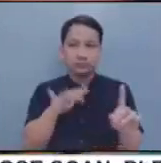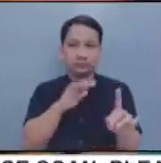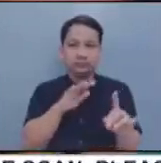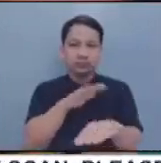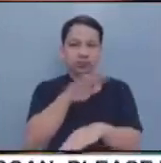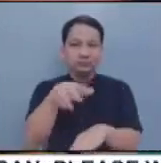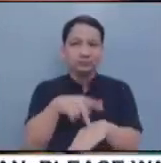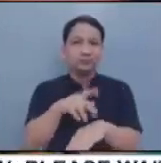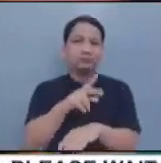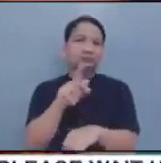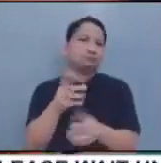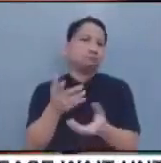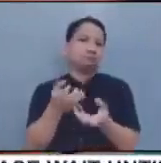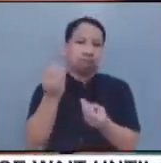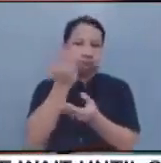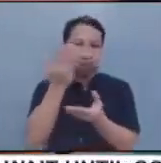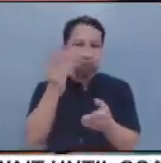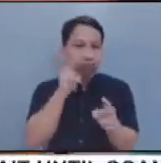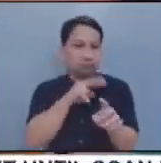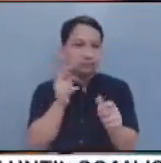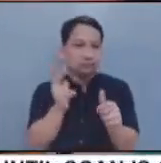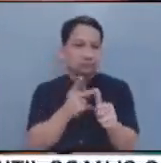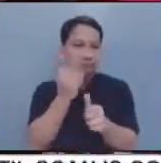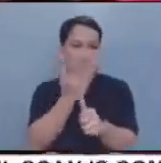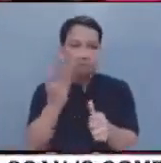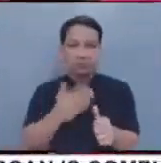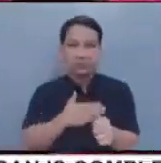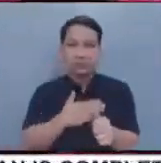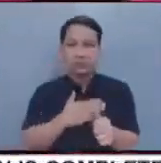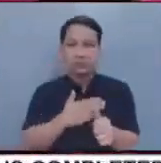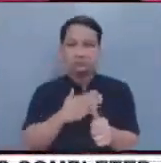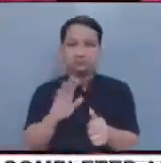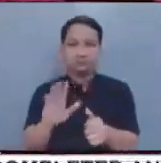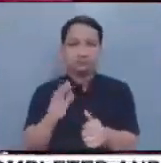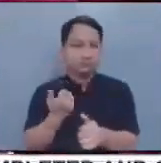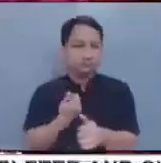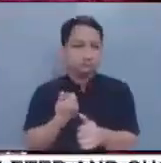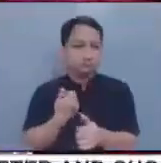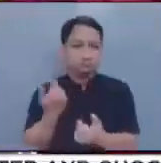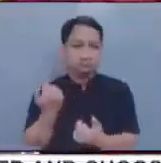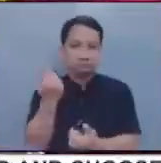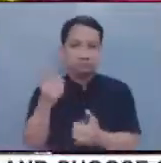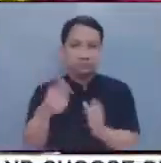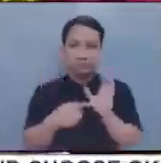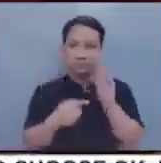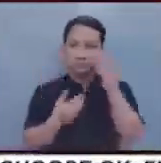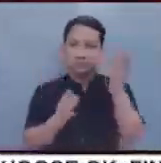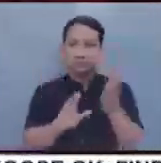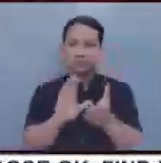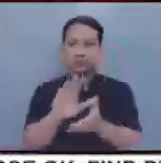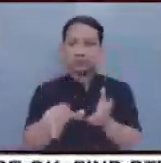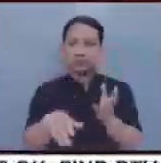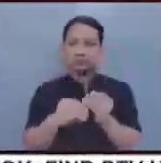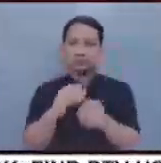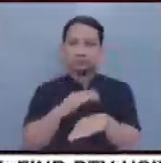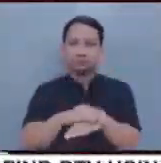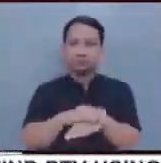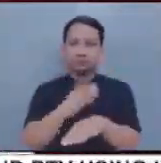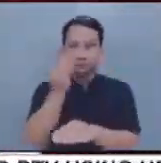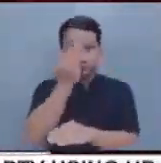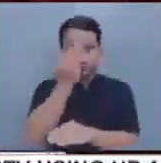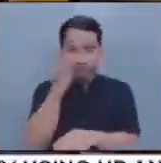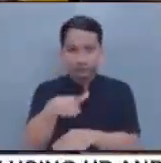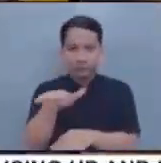will always put other people first before my own selfish reasons. Si Cassandra ay isa sa mga estudyante na nanguna sa isang